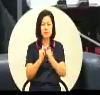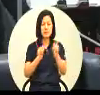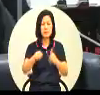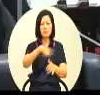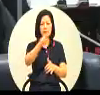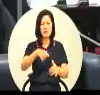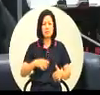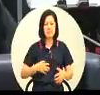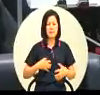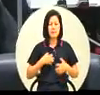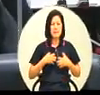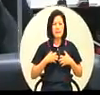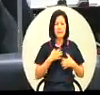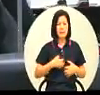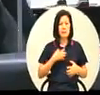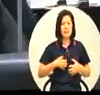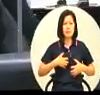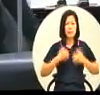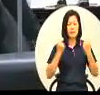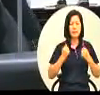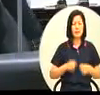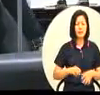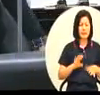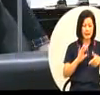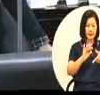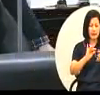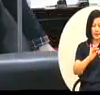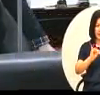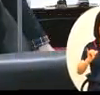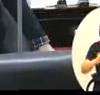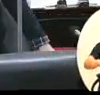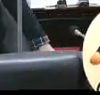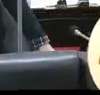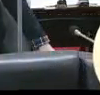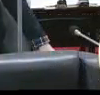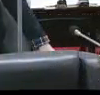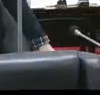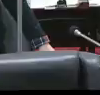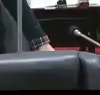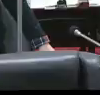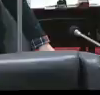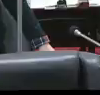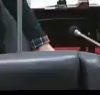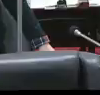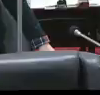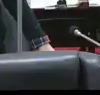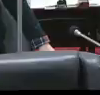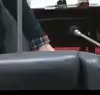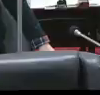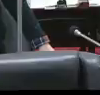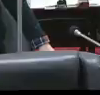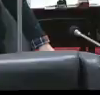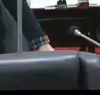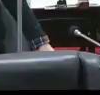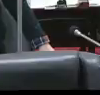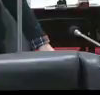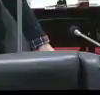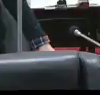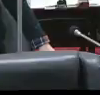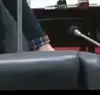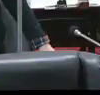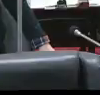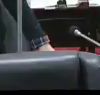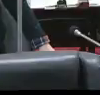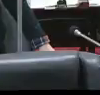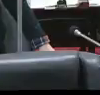沸扬扬的地价税调涨的问题我想虽然地价税在我们所有的直辖市里面，我们